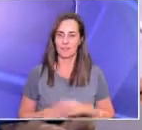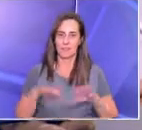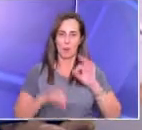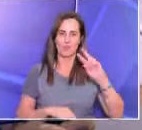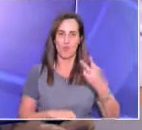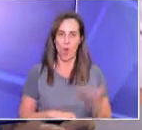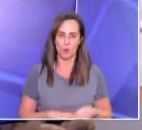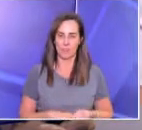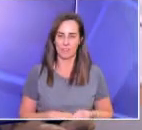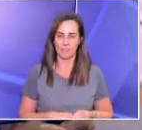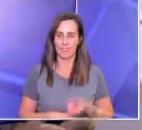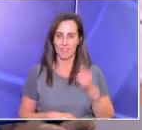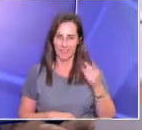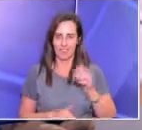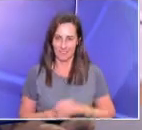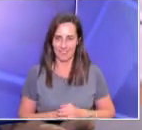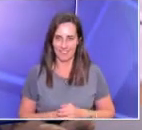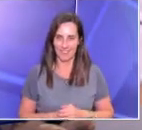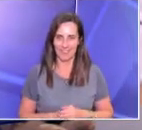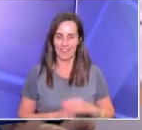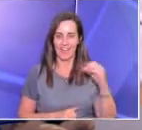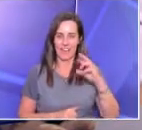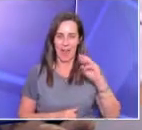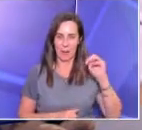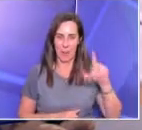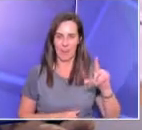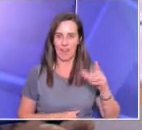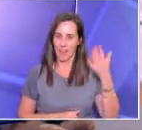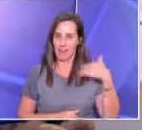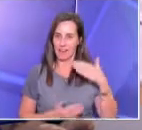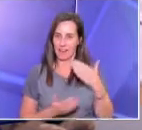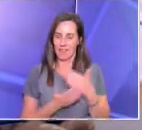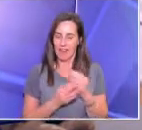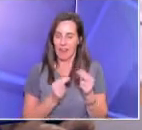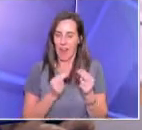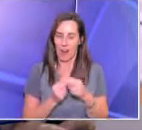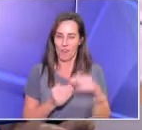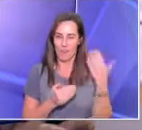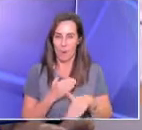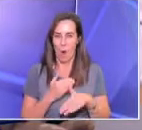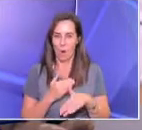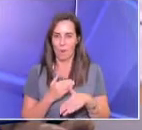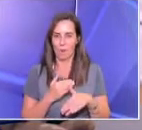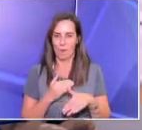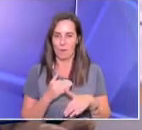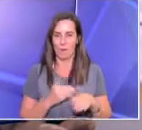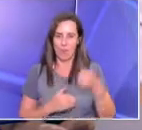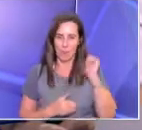שני, האדון שפה היה כבר כפסע מלגמור את הסיפור הזה בסיבוב